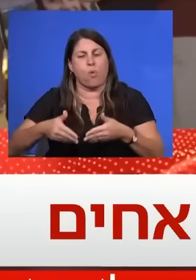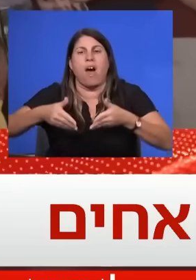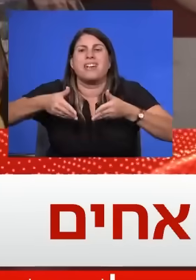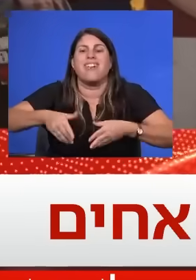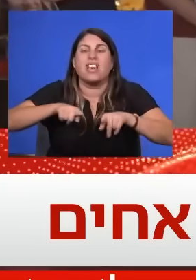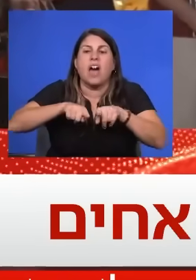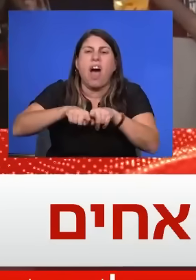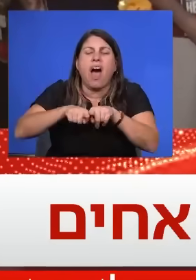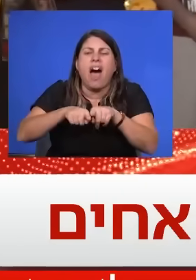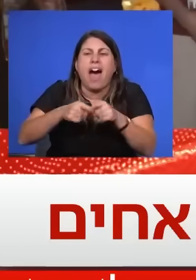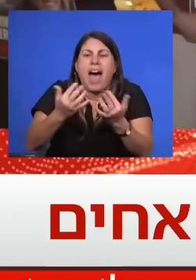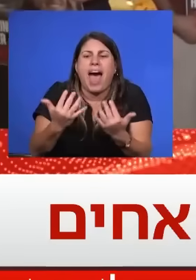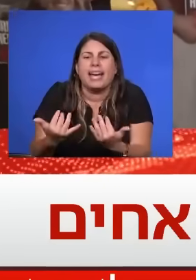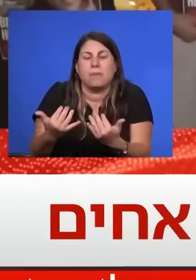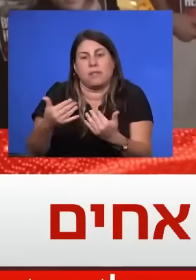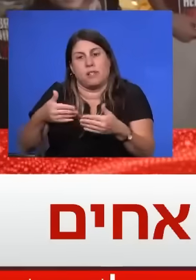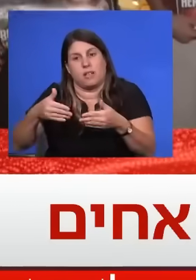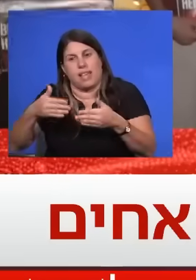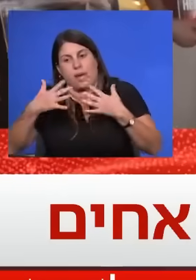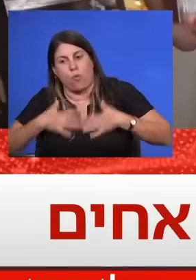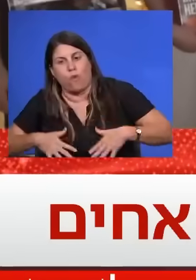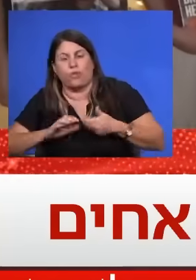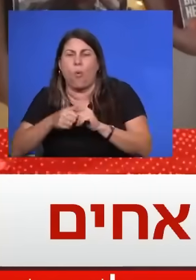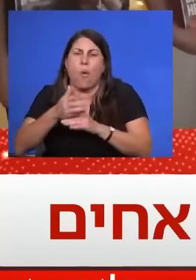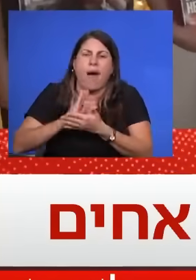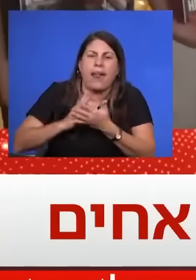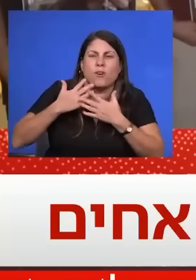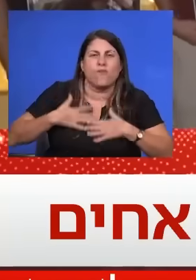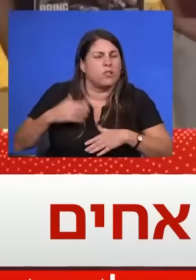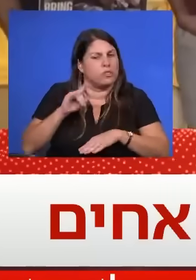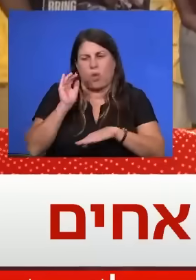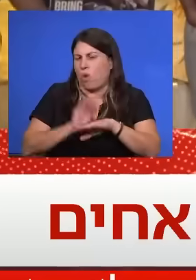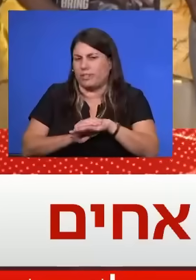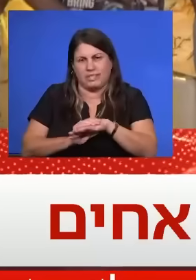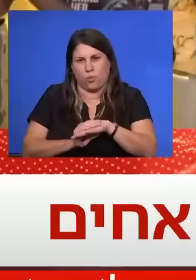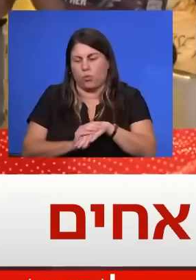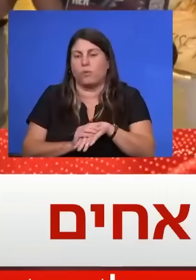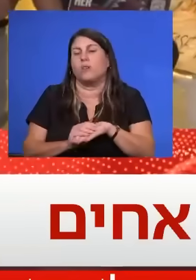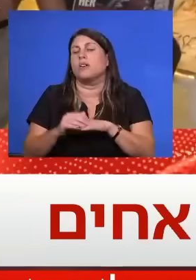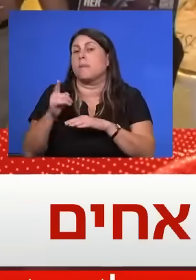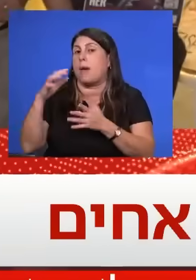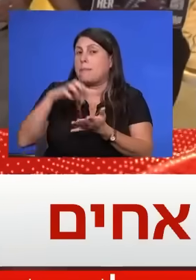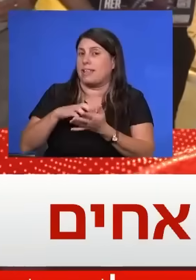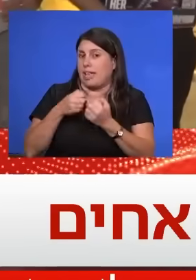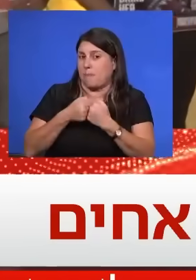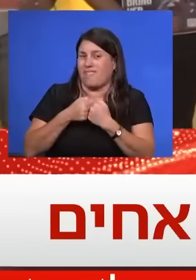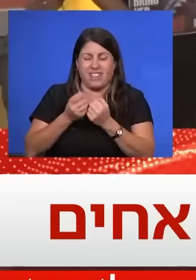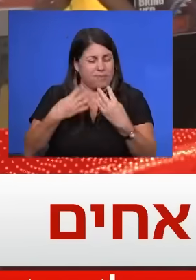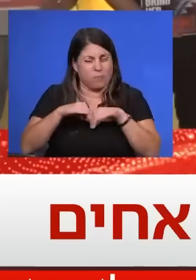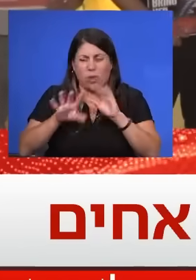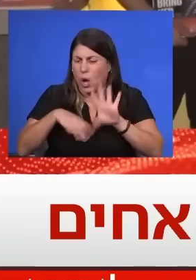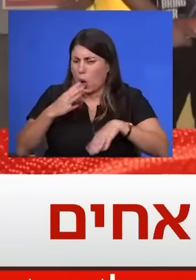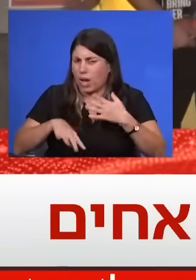או חלקי גופות שלא זיהו. במטה המאבק גורמים כאן אומרים שמשפחות כועסות מאוד, שנודע להם על